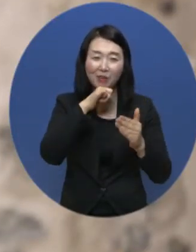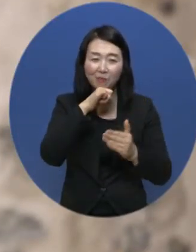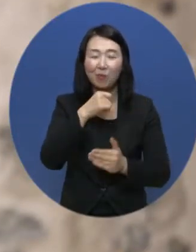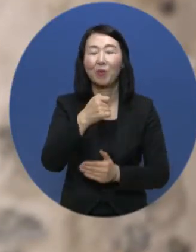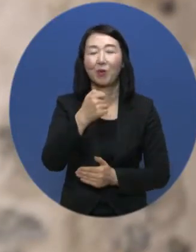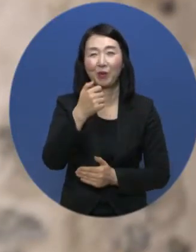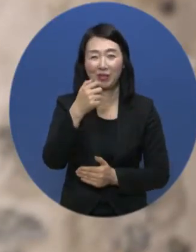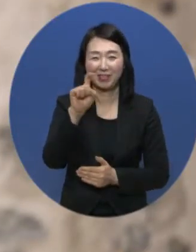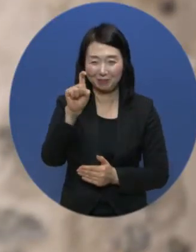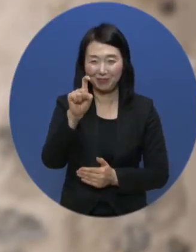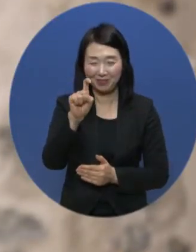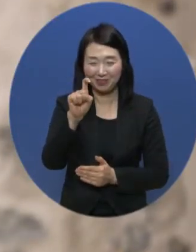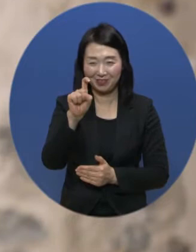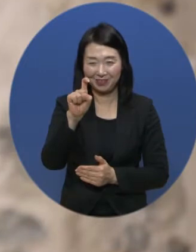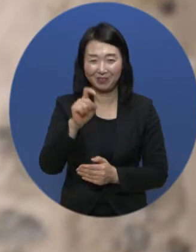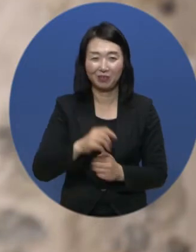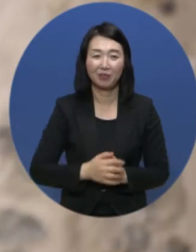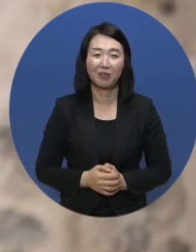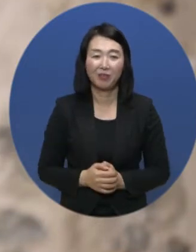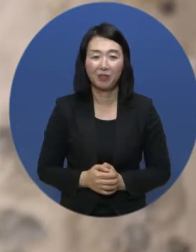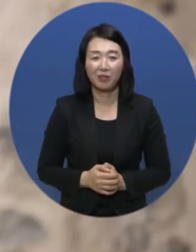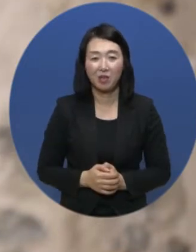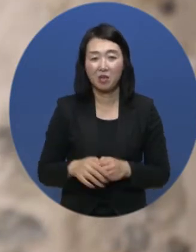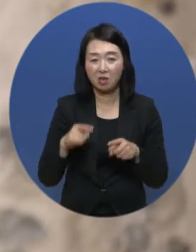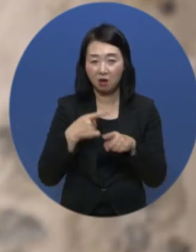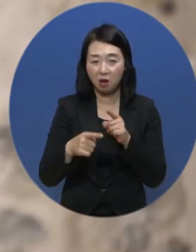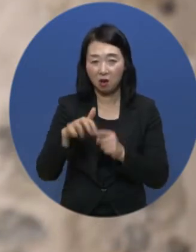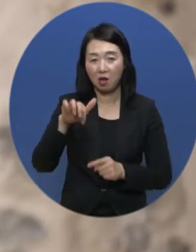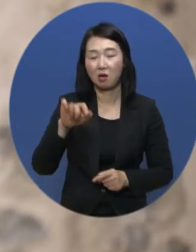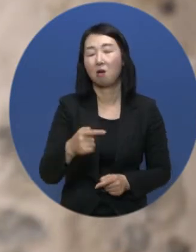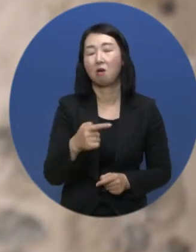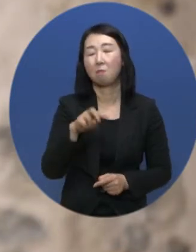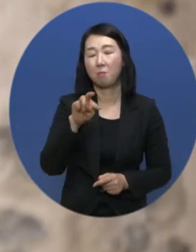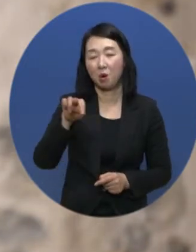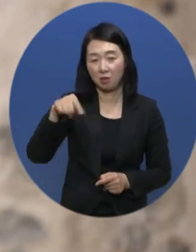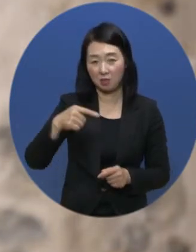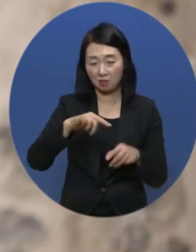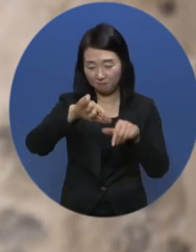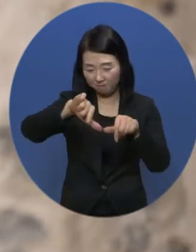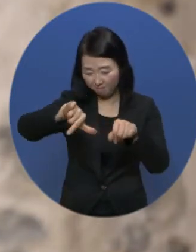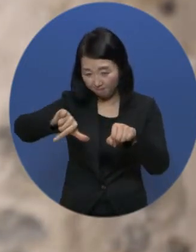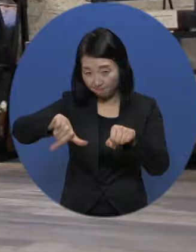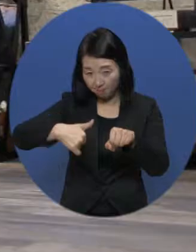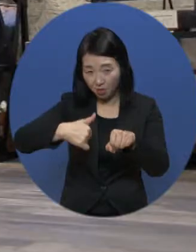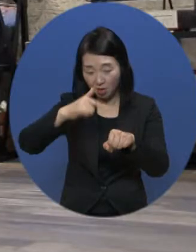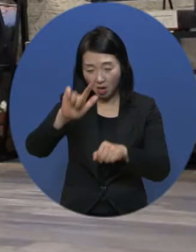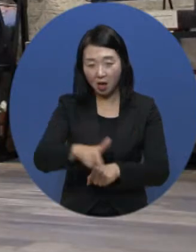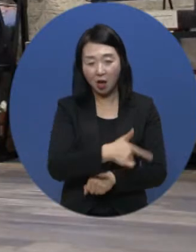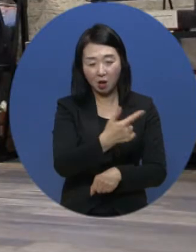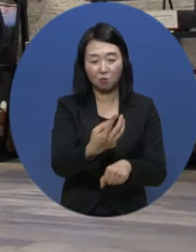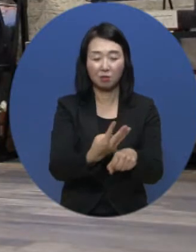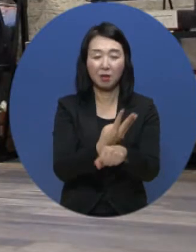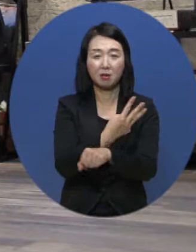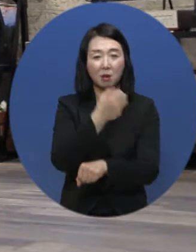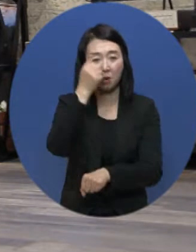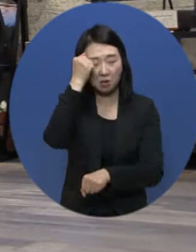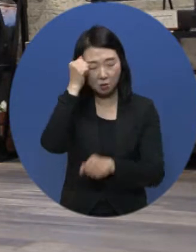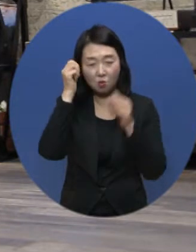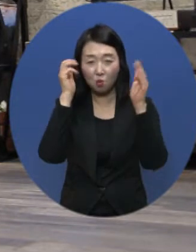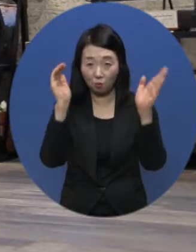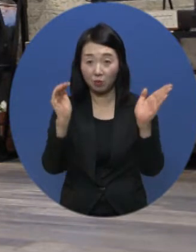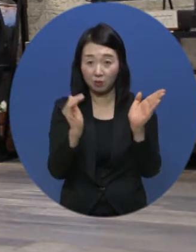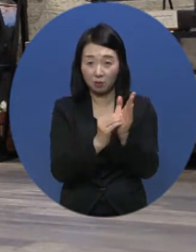갖고 다니면서 제 허벅지를 찌려가며 하루 3시간만 자고 공부했습니다. 그러다 고등학교 3학년